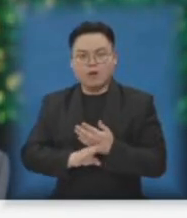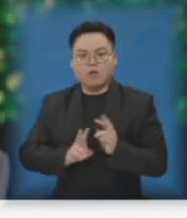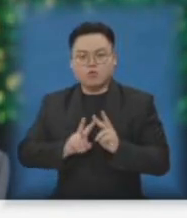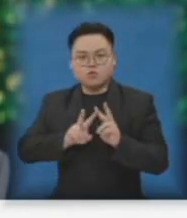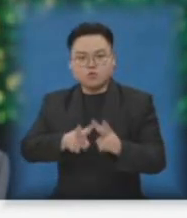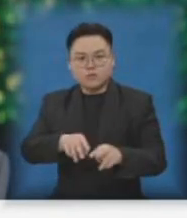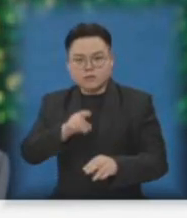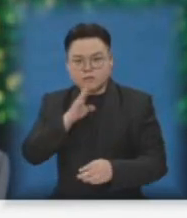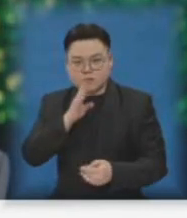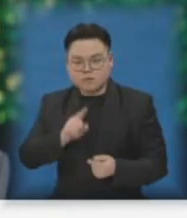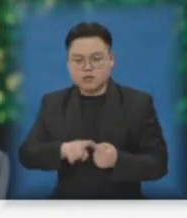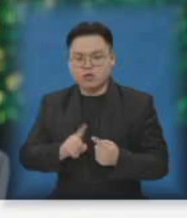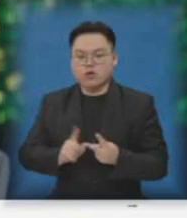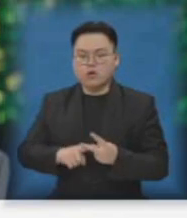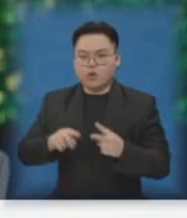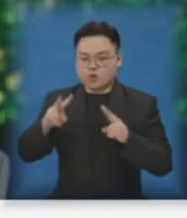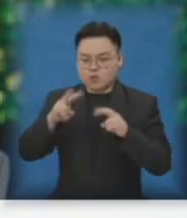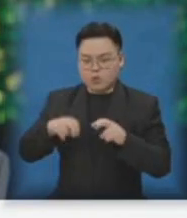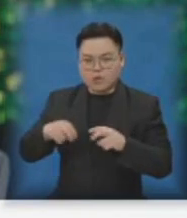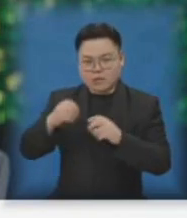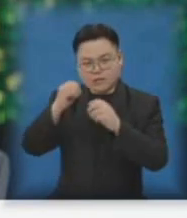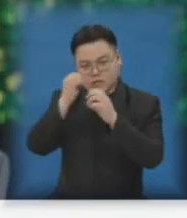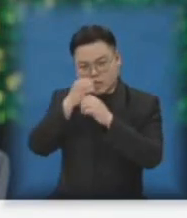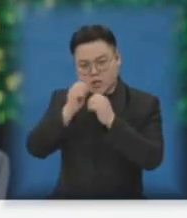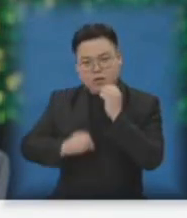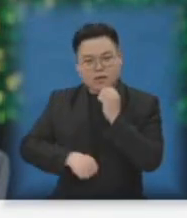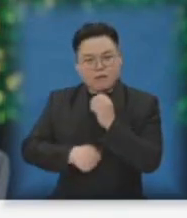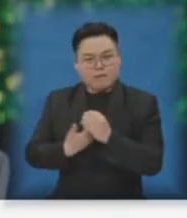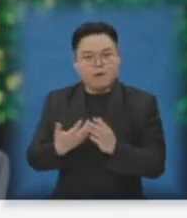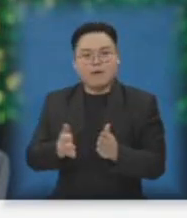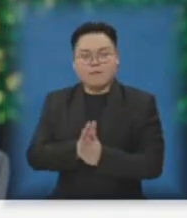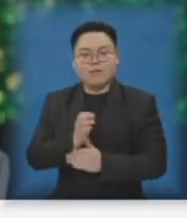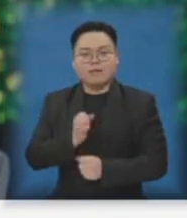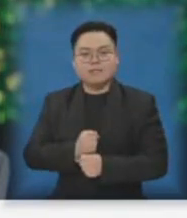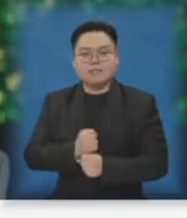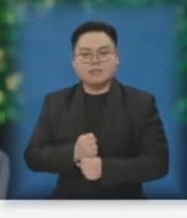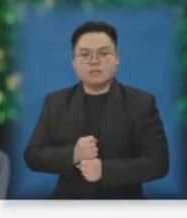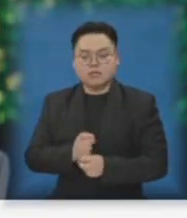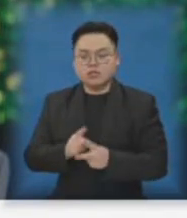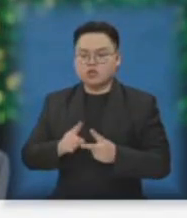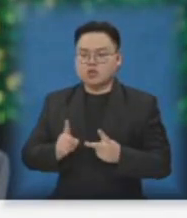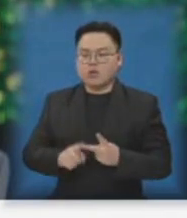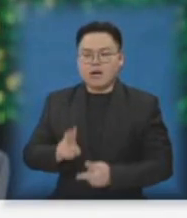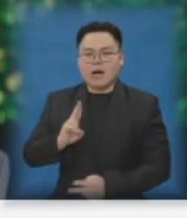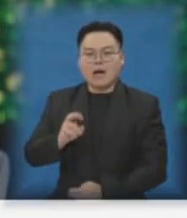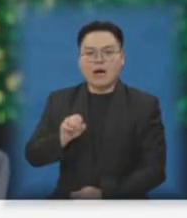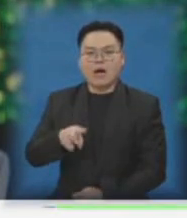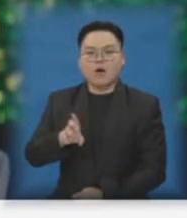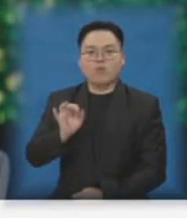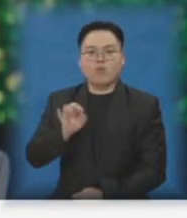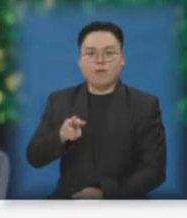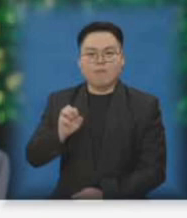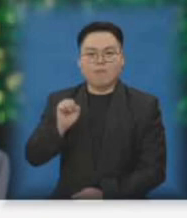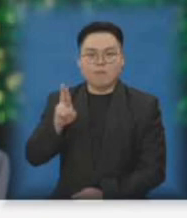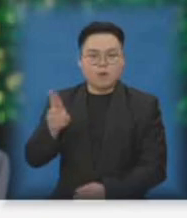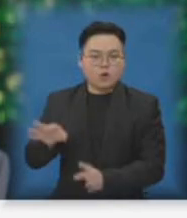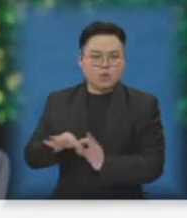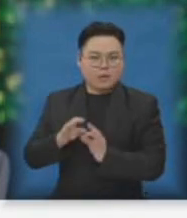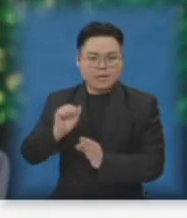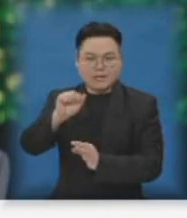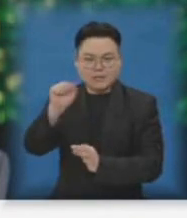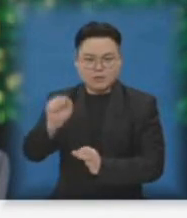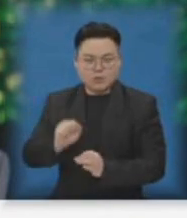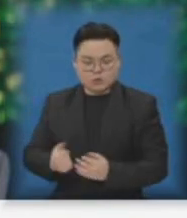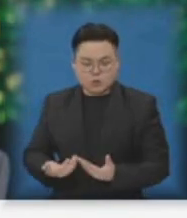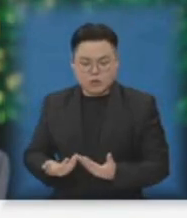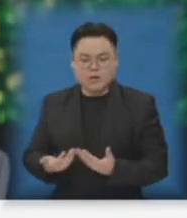Дээрээс нь судалгаа шинжилгээний ажлуудыг хамтарч хийх мөн одоо карбон маркеттэй холбоотой асуудлууд за дээрээс нь